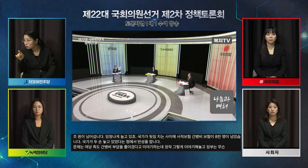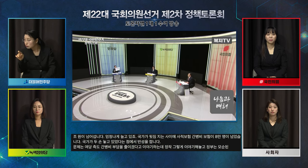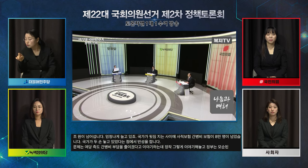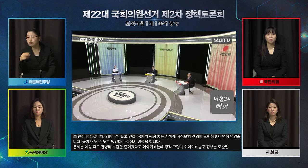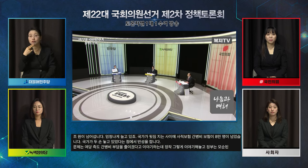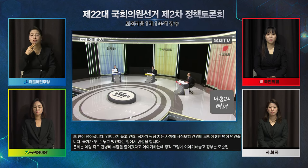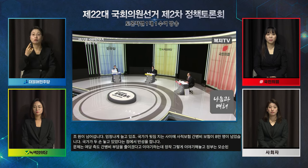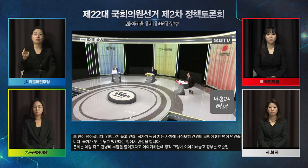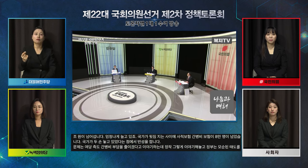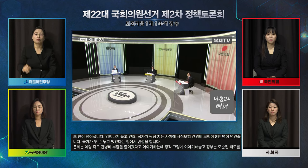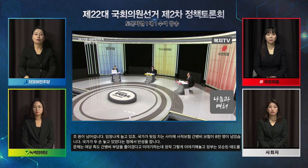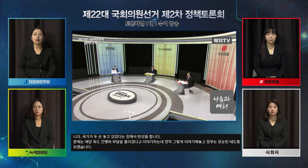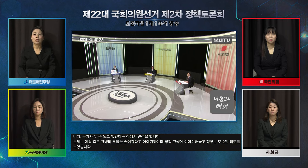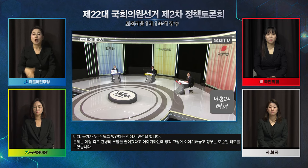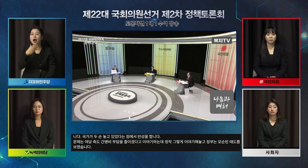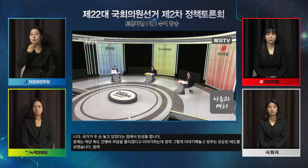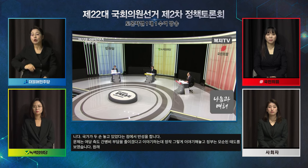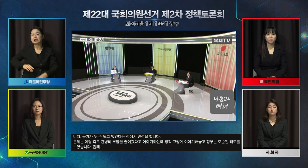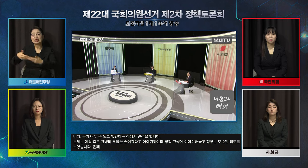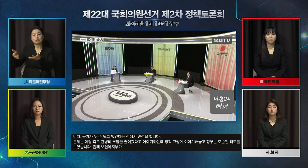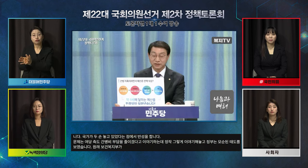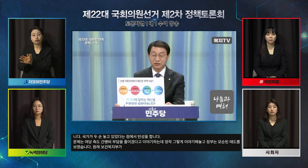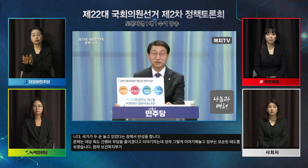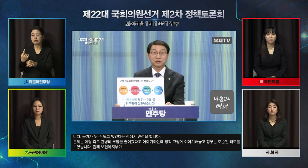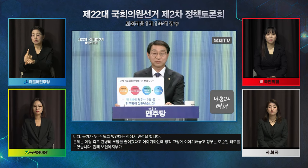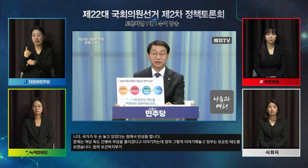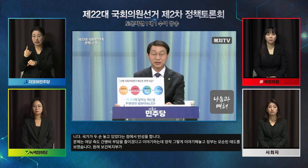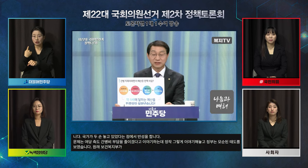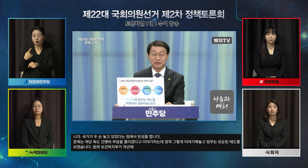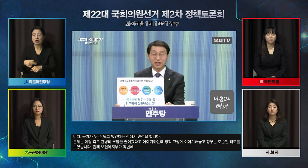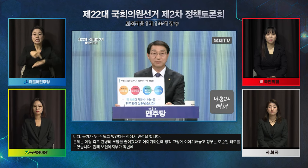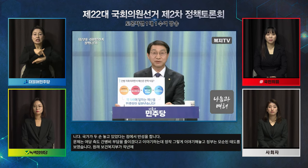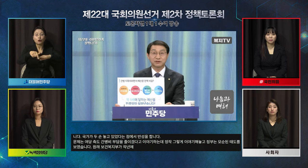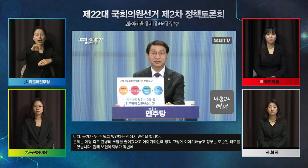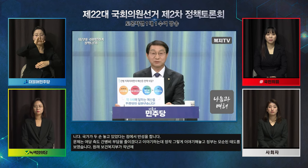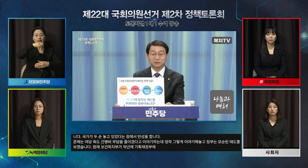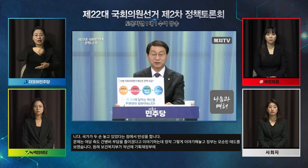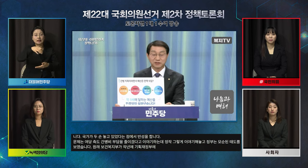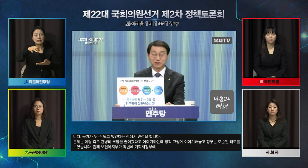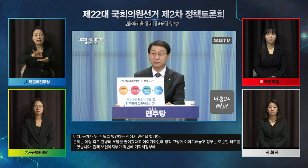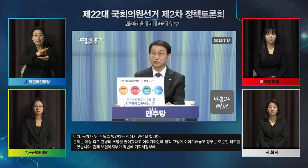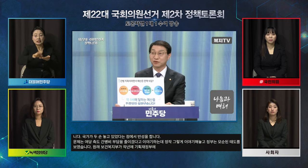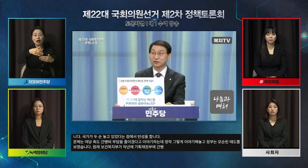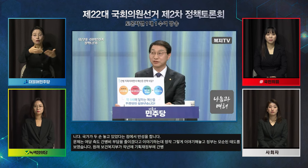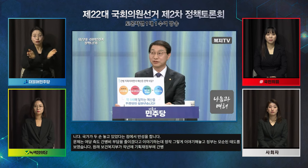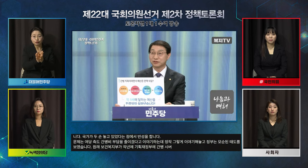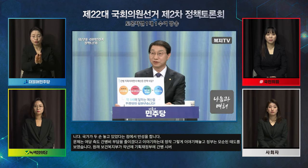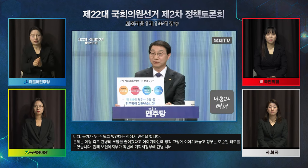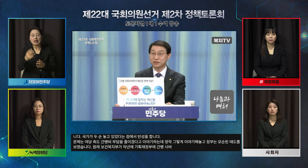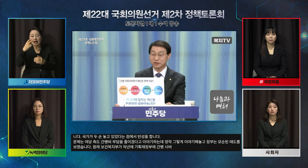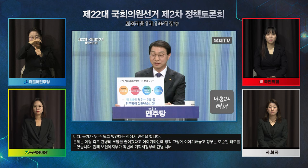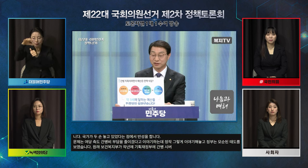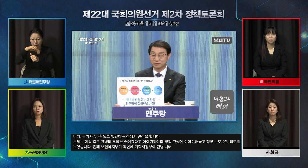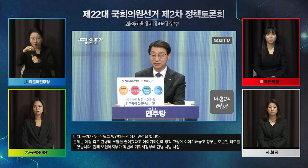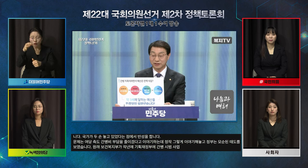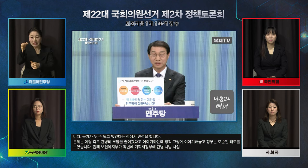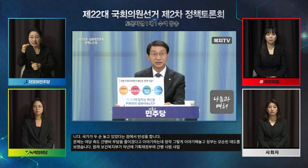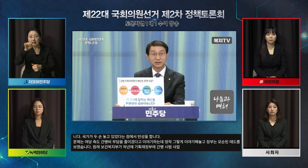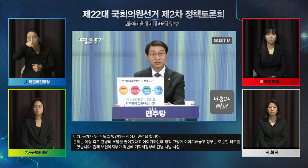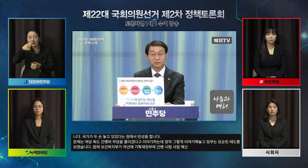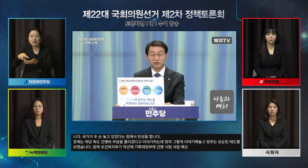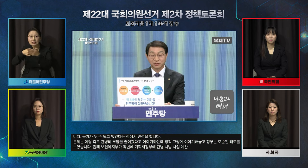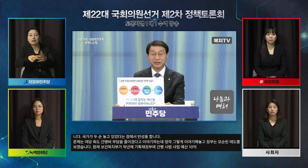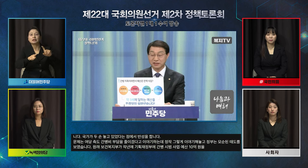원래 보건복지부가 올해 작년에 기획재정부에 간병 시범사업 예산 16억 원을 신청했습니다.